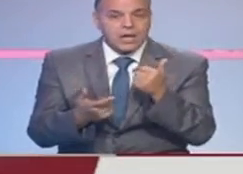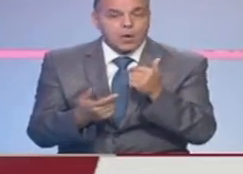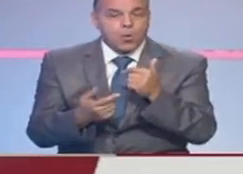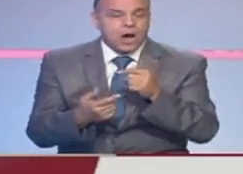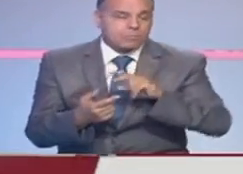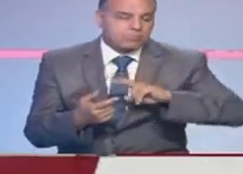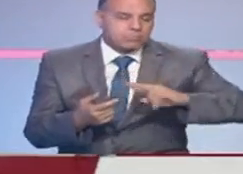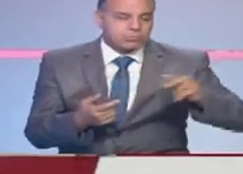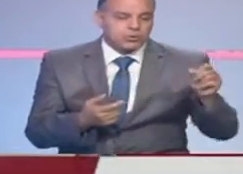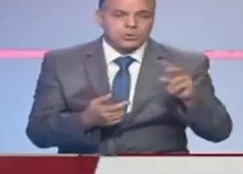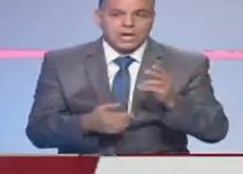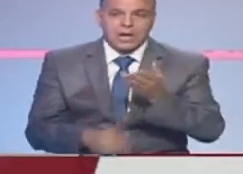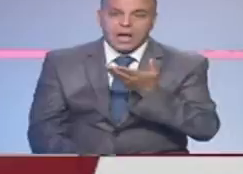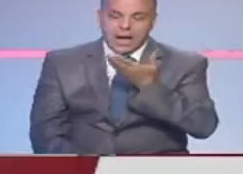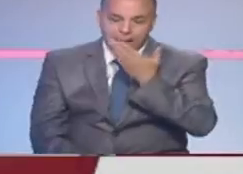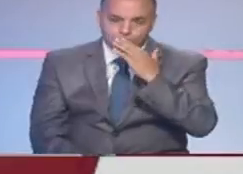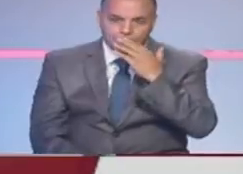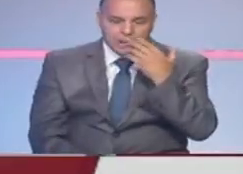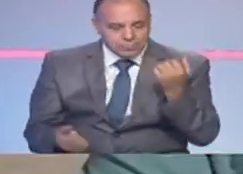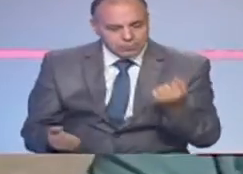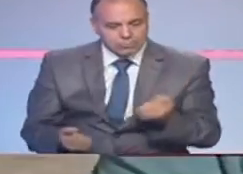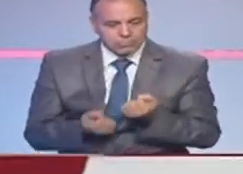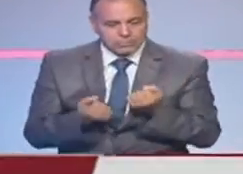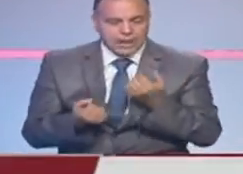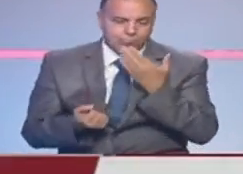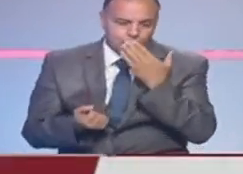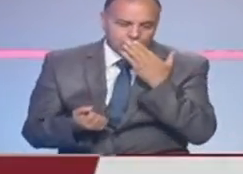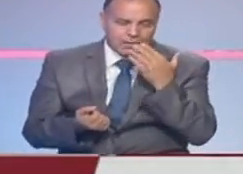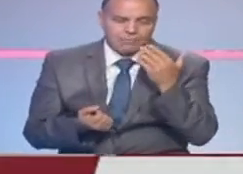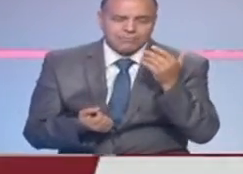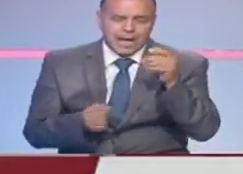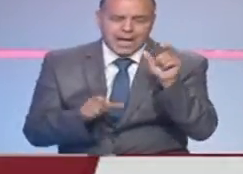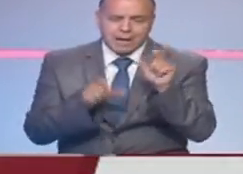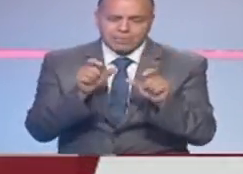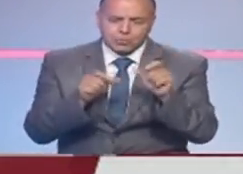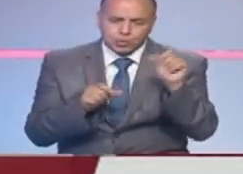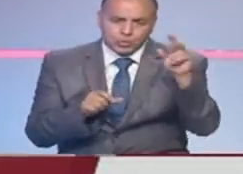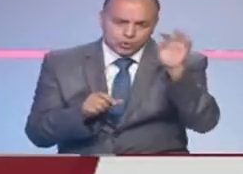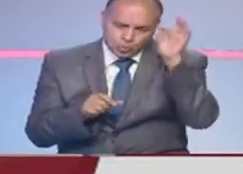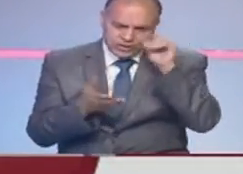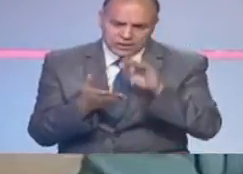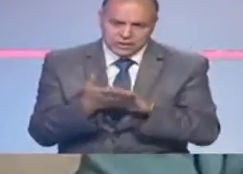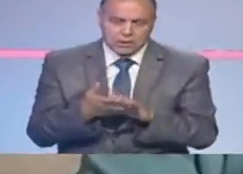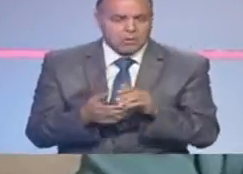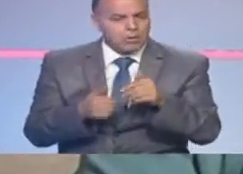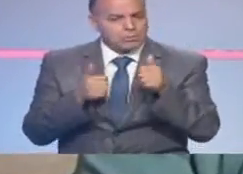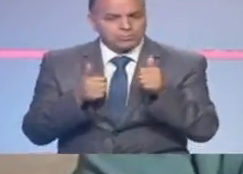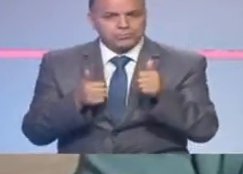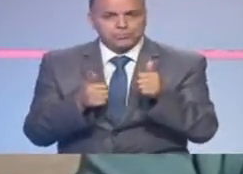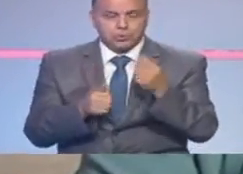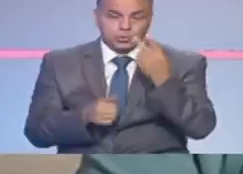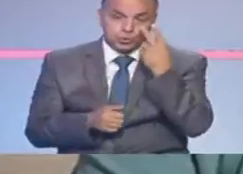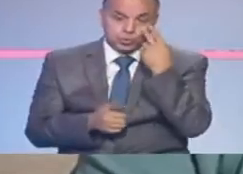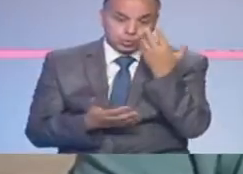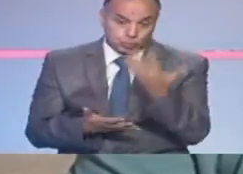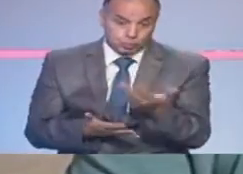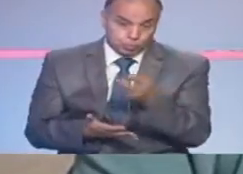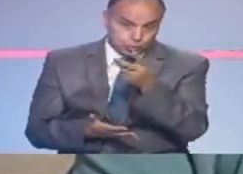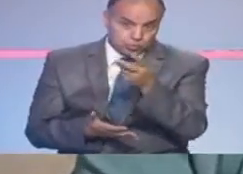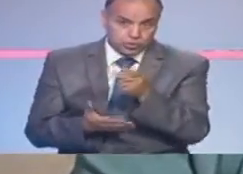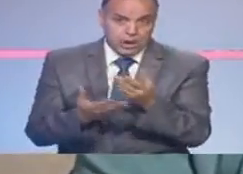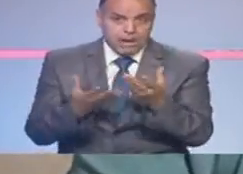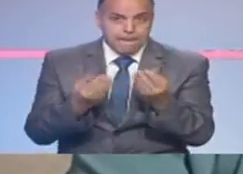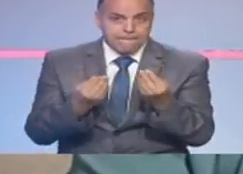تمشيها الحمد الله عند حركه السوق الداخليه وتحركت يعني نتائج خرق العاده اه اليوم نشوف اللي اللي